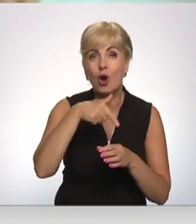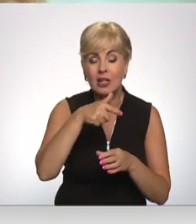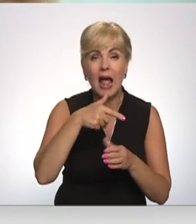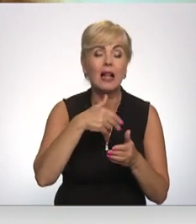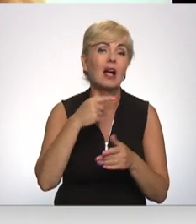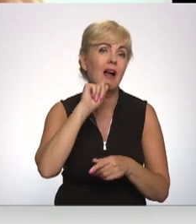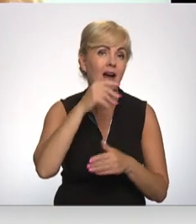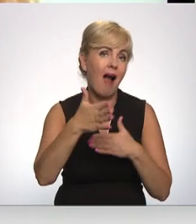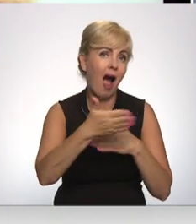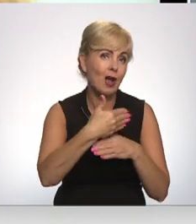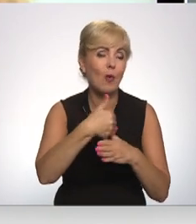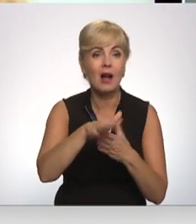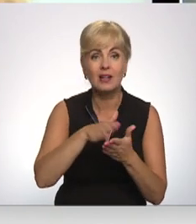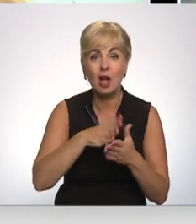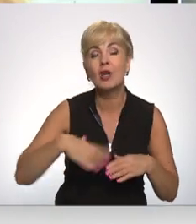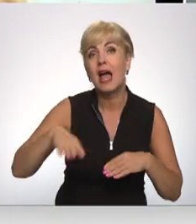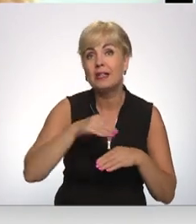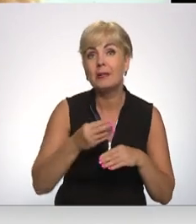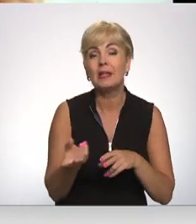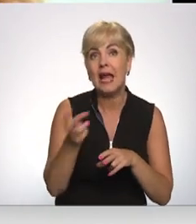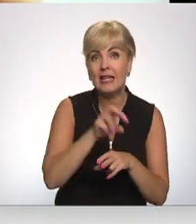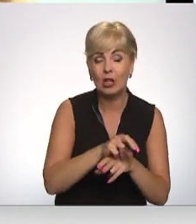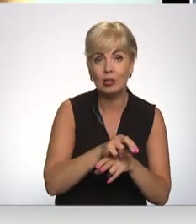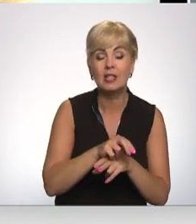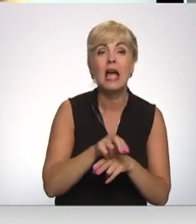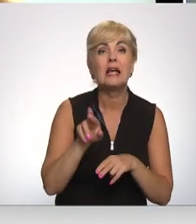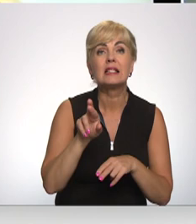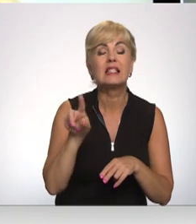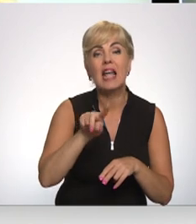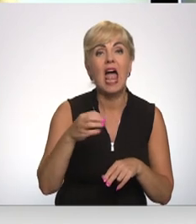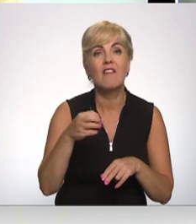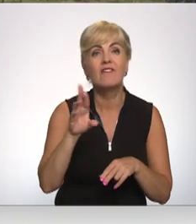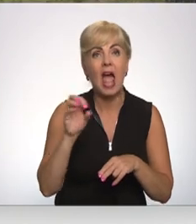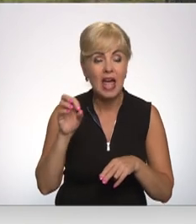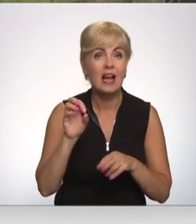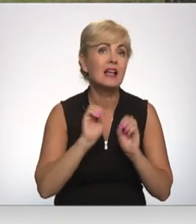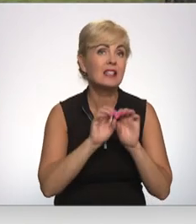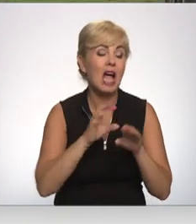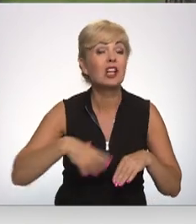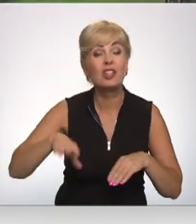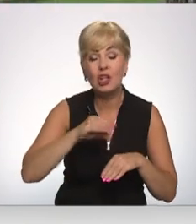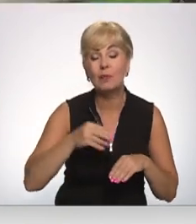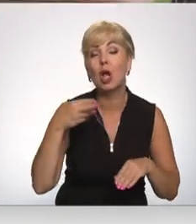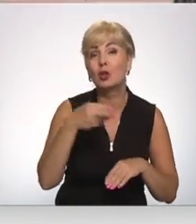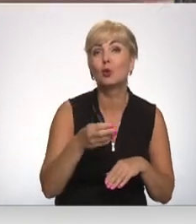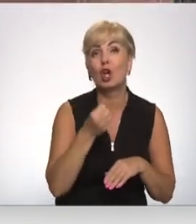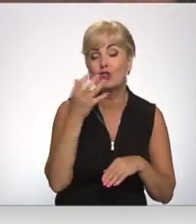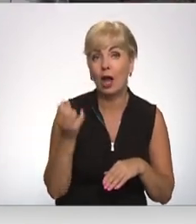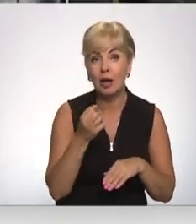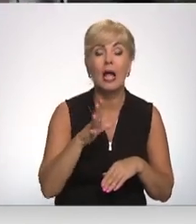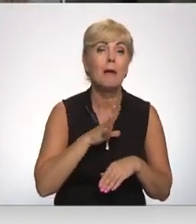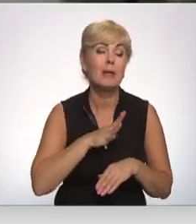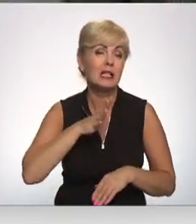Restorāna administrators ģimene Latvijā ieradusies no Severdoņeckas. Viņa RTV stāsta, ģimene jau 2014. Gadā